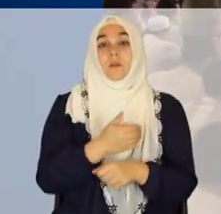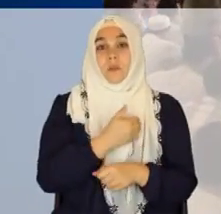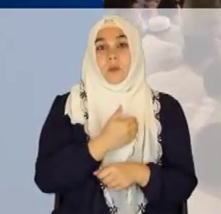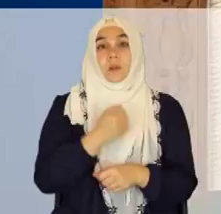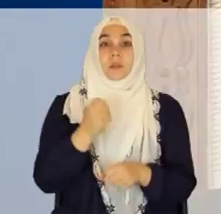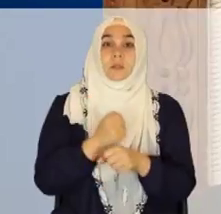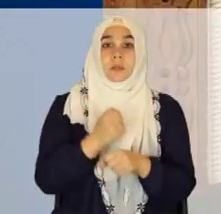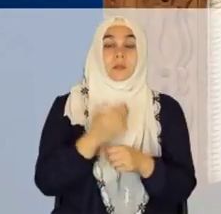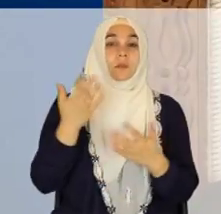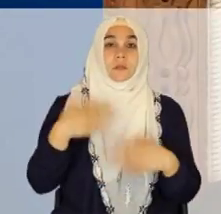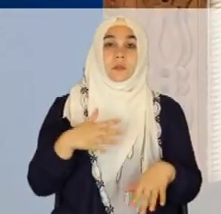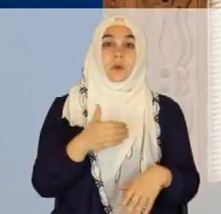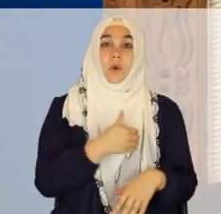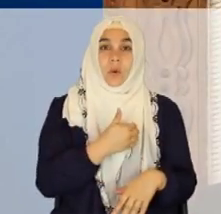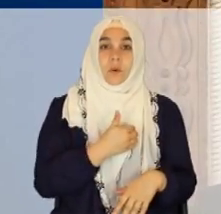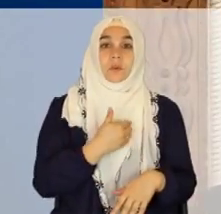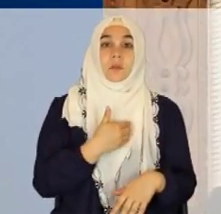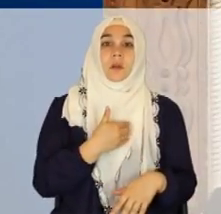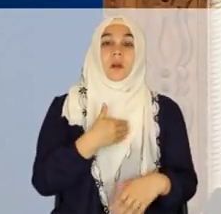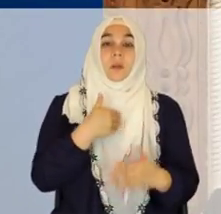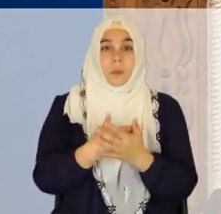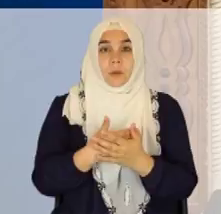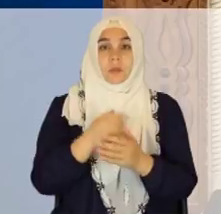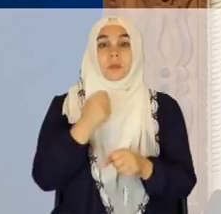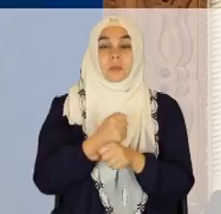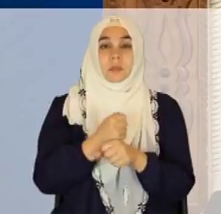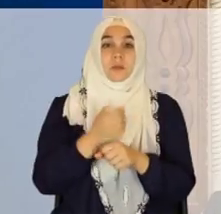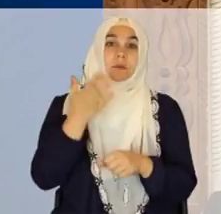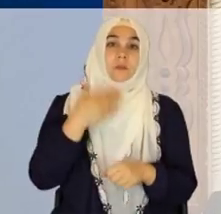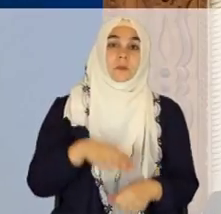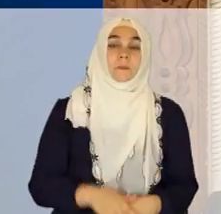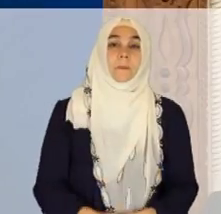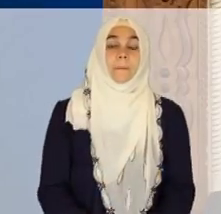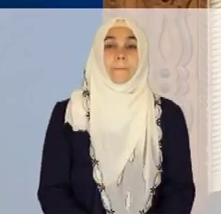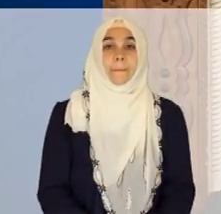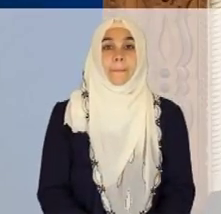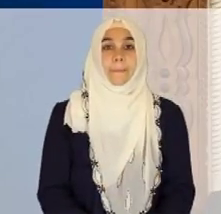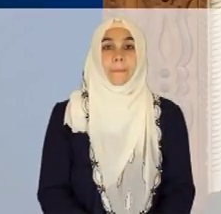yo'q. Xos Allohning buyrug'i bo'lgani uchungina bajariladi.